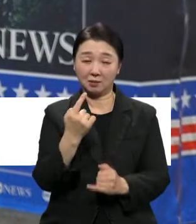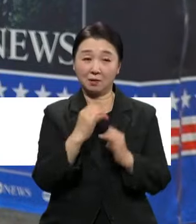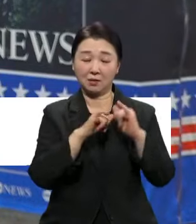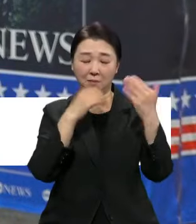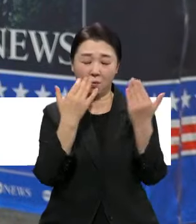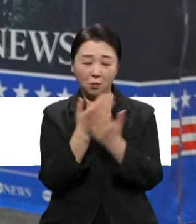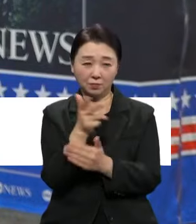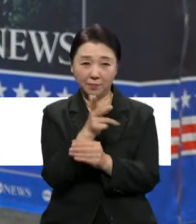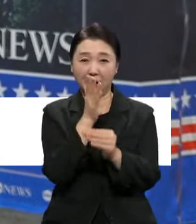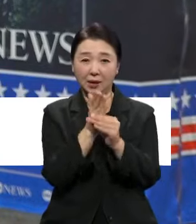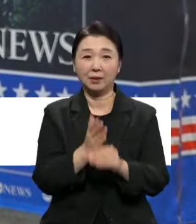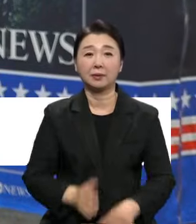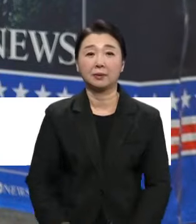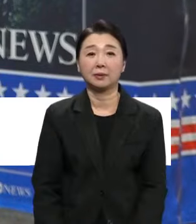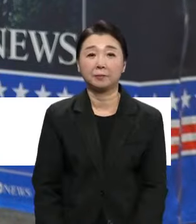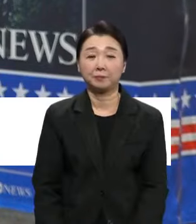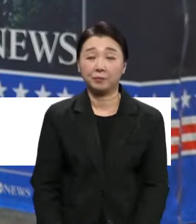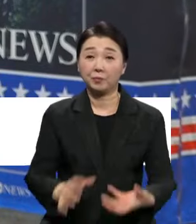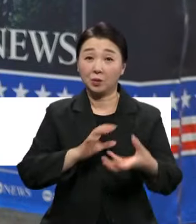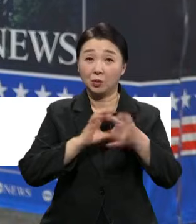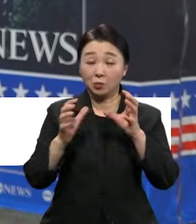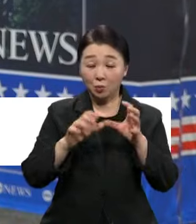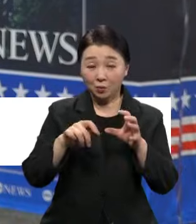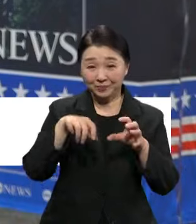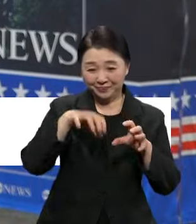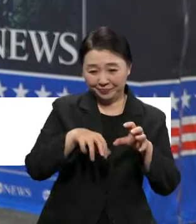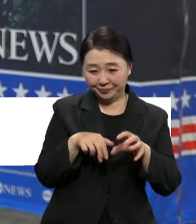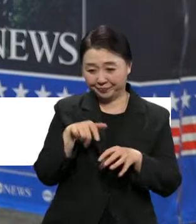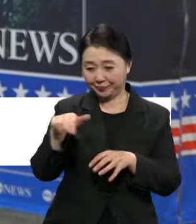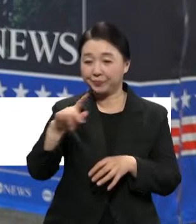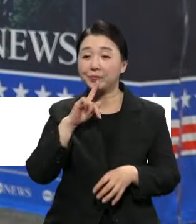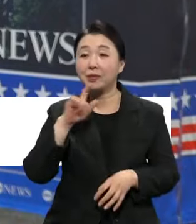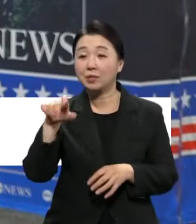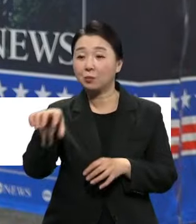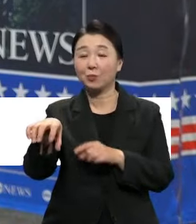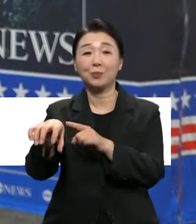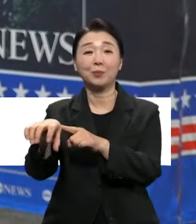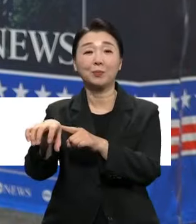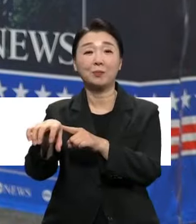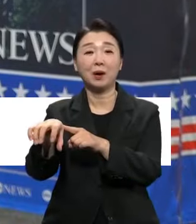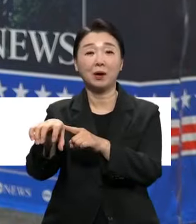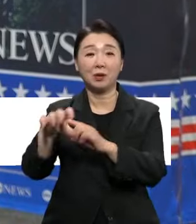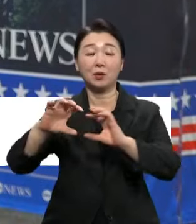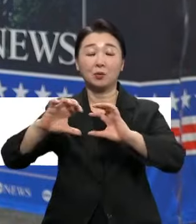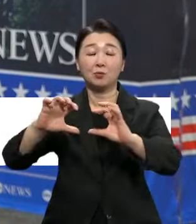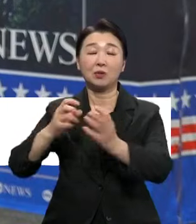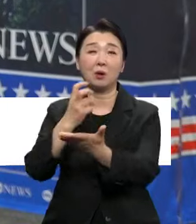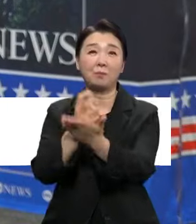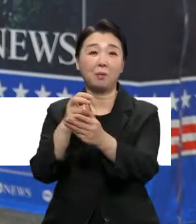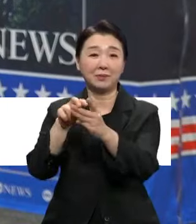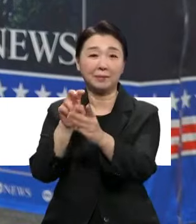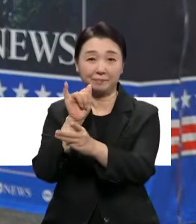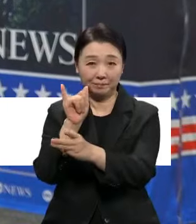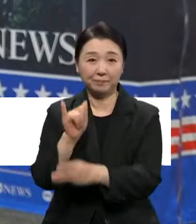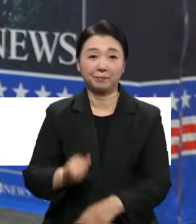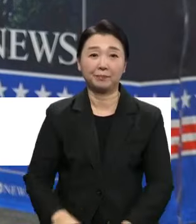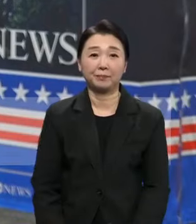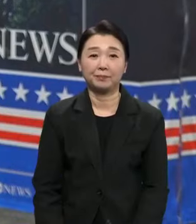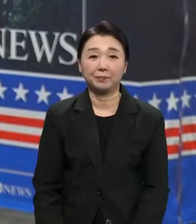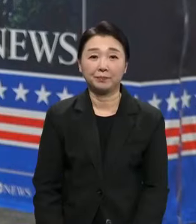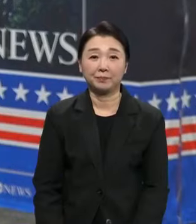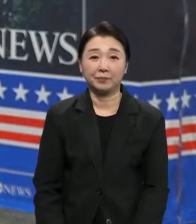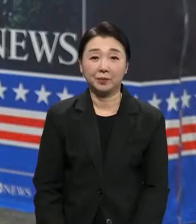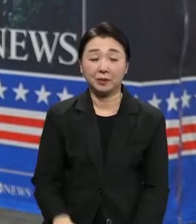경쟁을 펼치고 있습니다. 토론은 컨벤션 센터에서 걸어서 15분 거리에 있는 국립헌법센터에서 열리게 됩니다. 방금